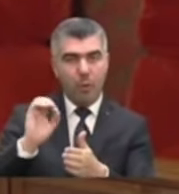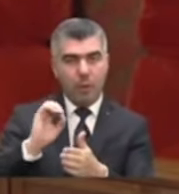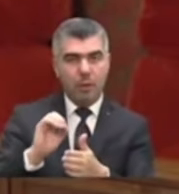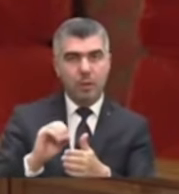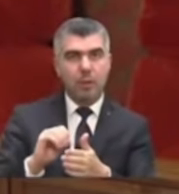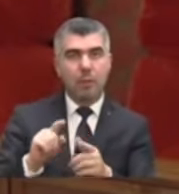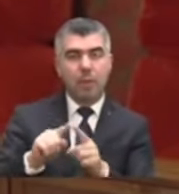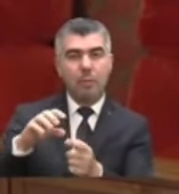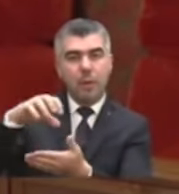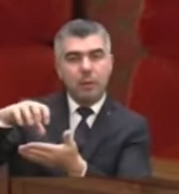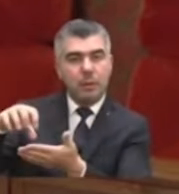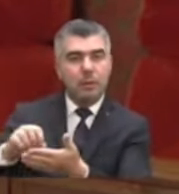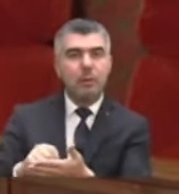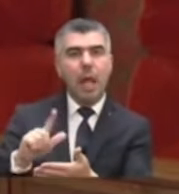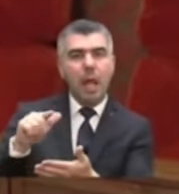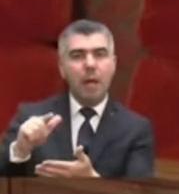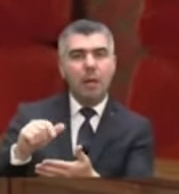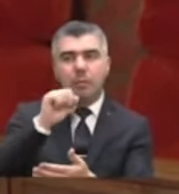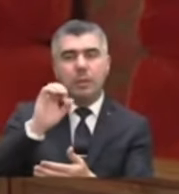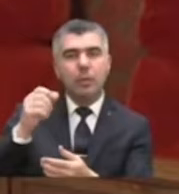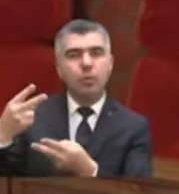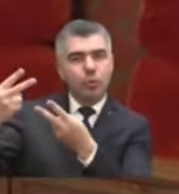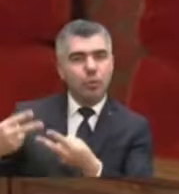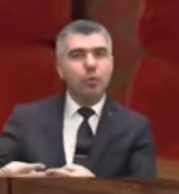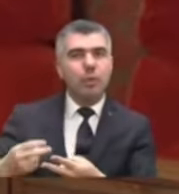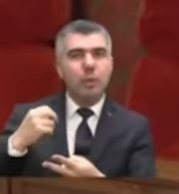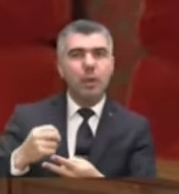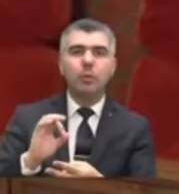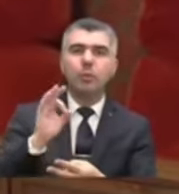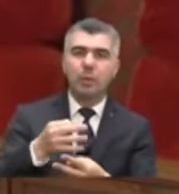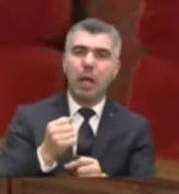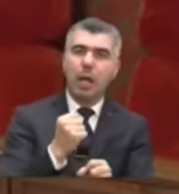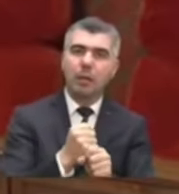في البلدان الاجنبيه، كاين وحده اخرى اللي كيعتبروا المغرب بانه للدورادو خصنا نجيو